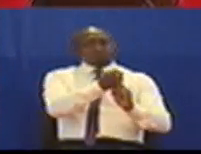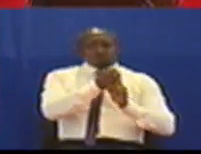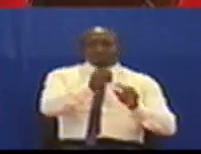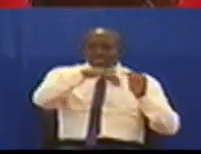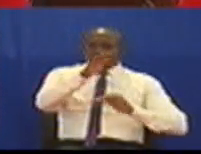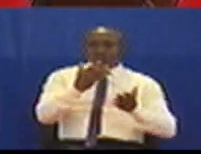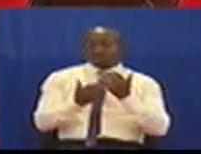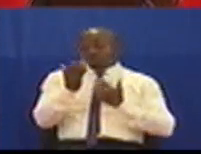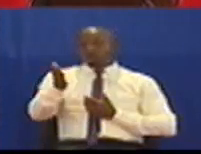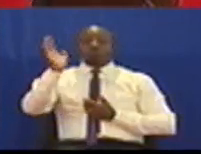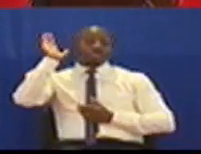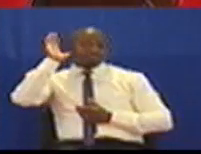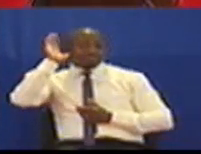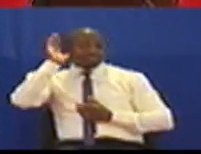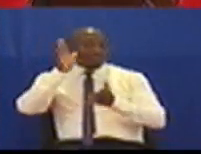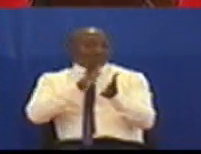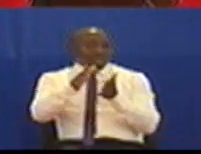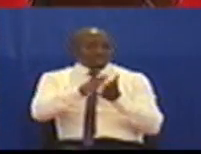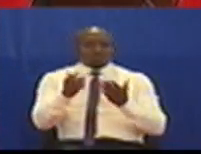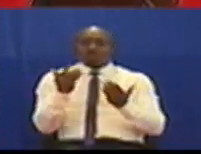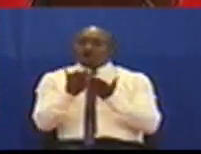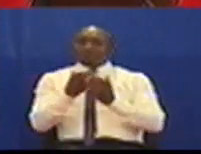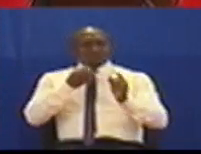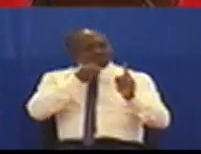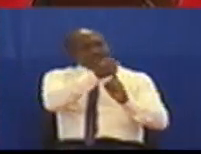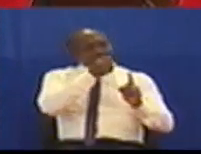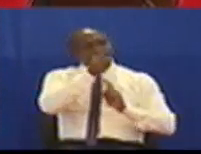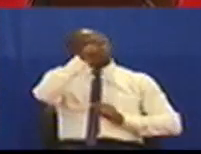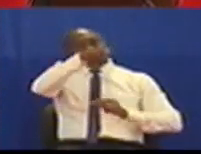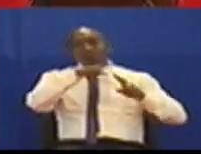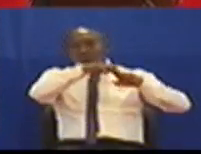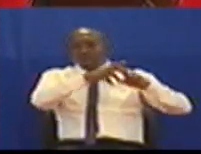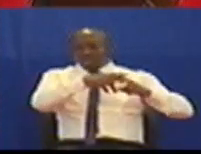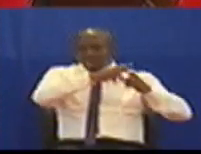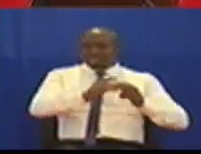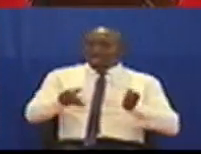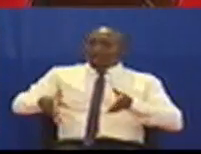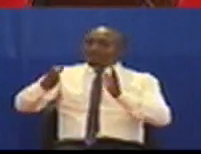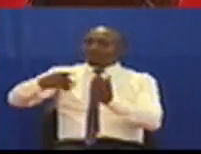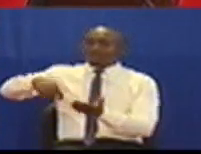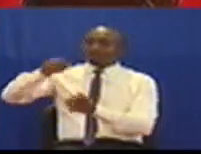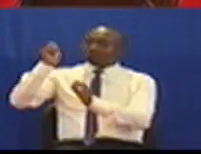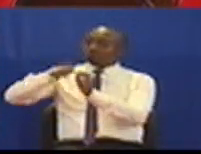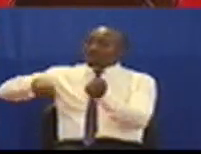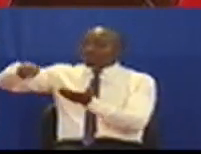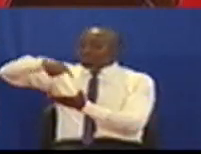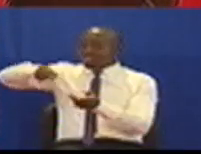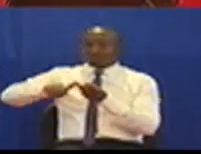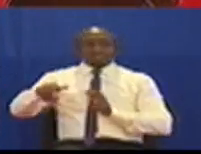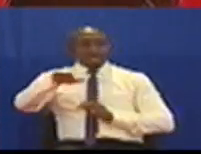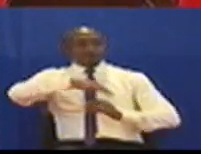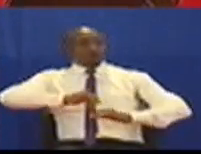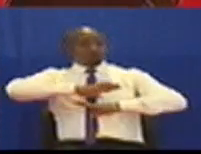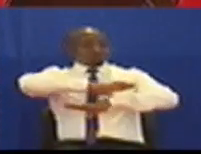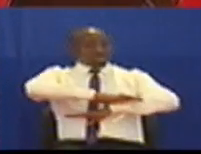ambaye unasikia tukikueleza, tunaomba msukume yule mkandarasi barabara zile za Mtwara mjini, eneo la kupumzikia wananchi wa Mtwara